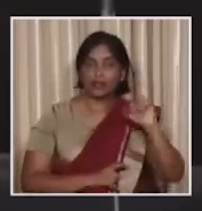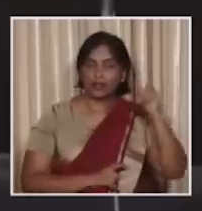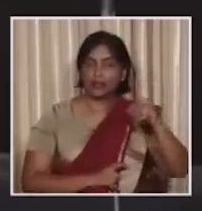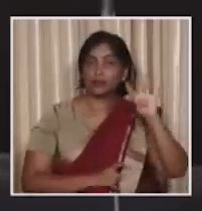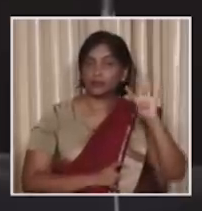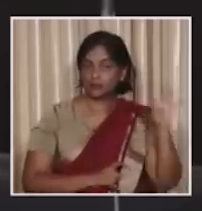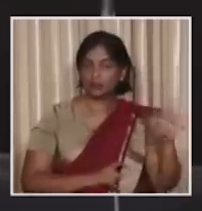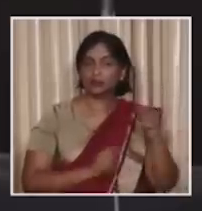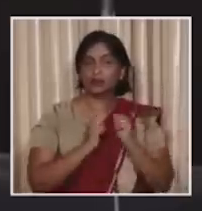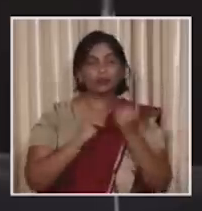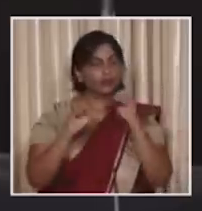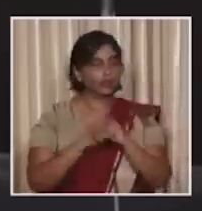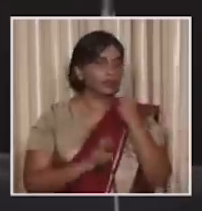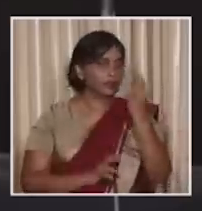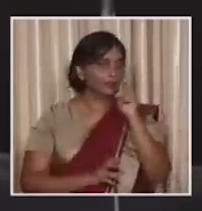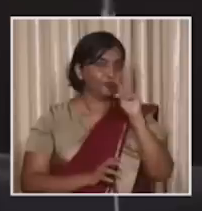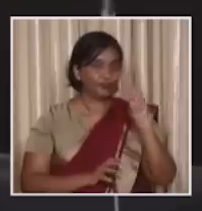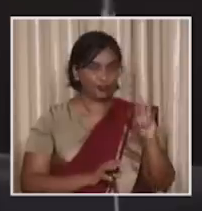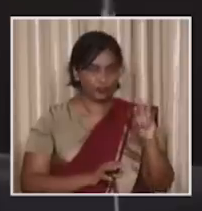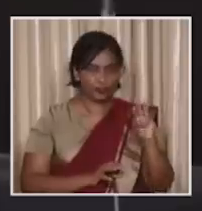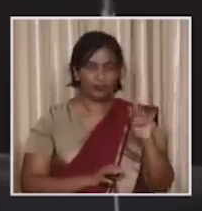44 බඳවා ගැනීම